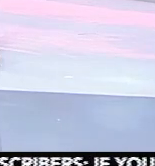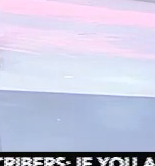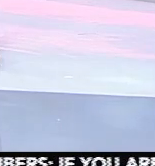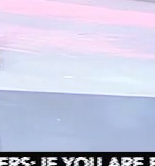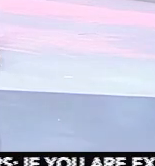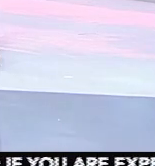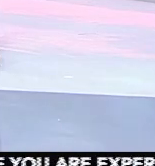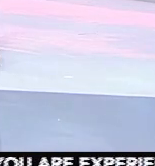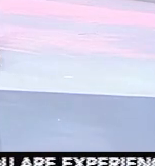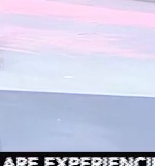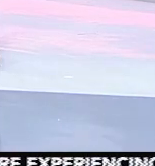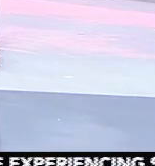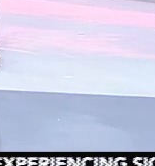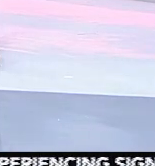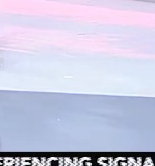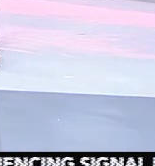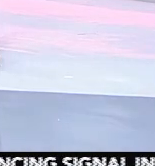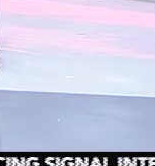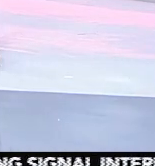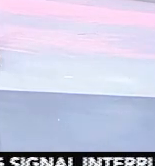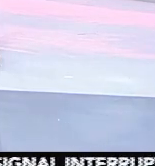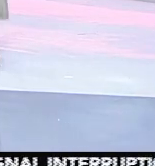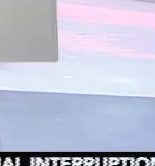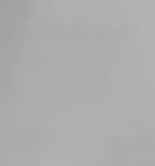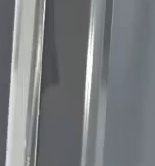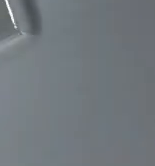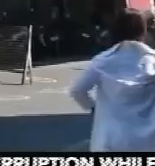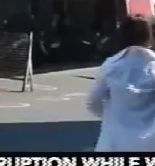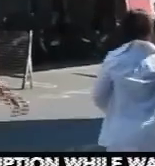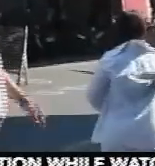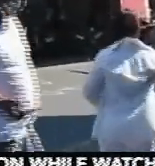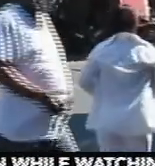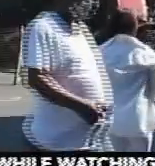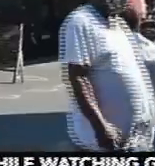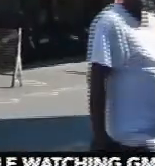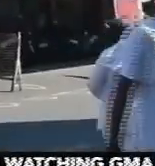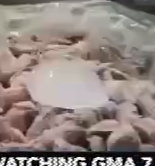walang shortage ng manok sa bansa. Nakatutok si Victoria Tulay.